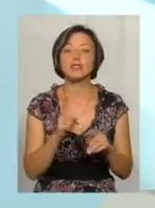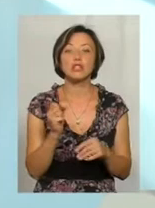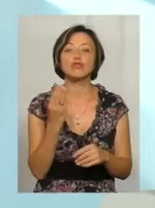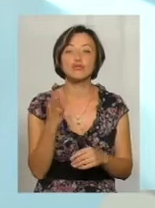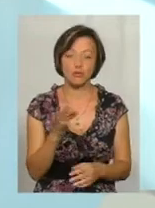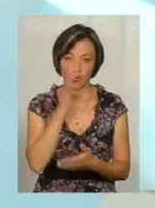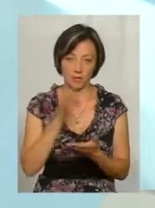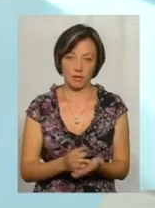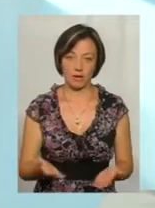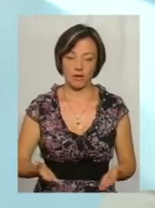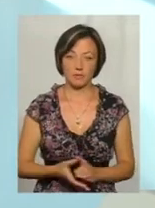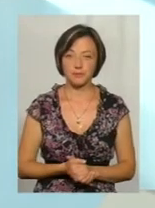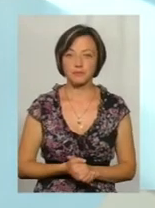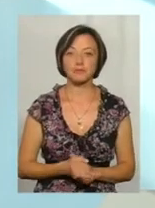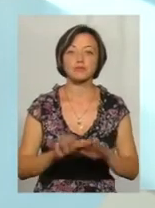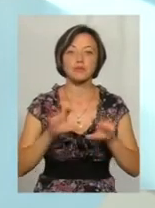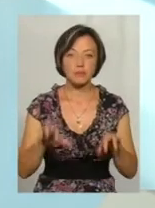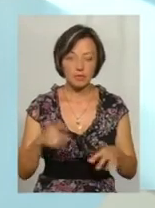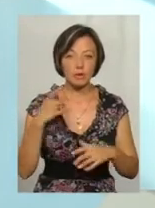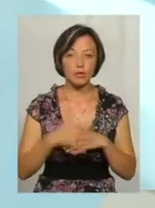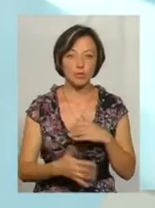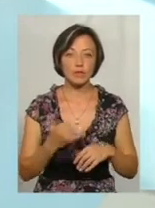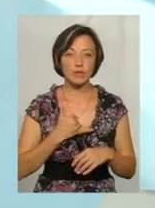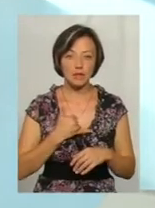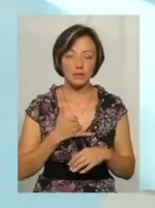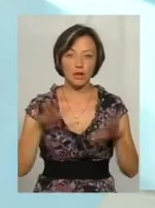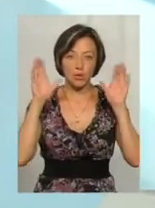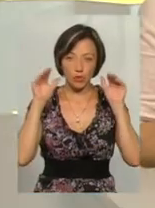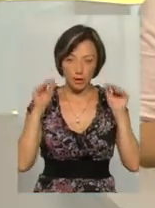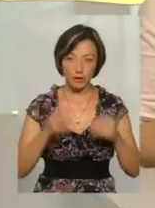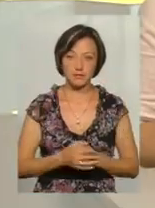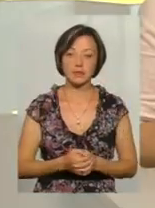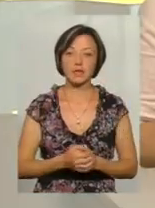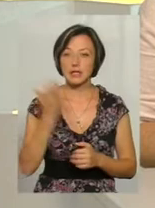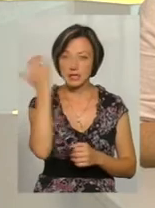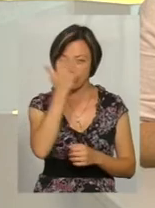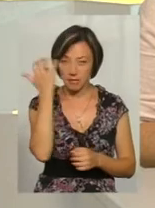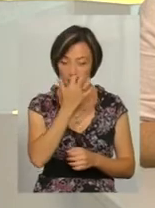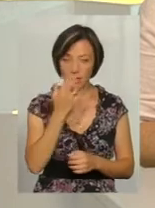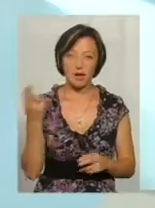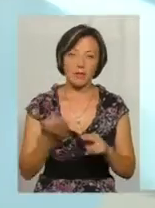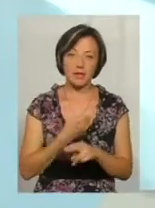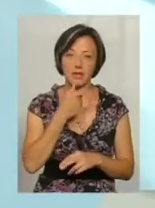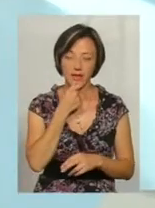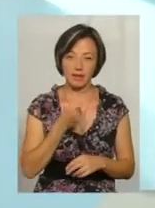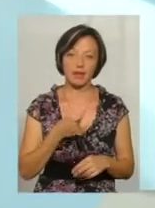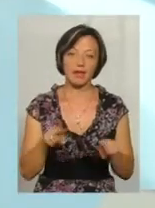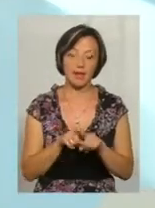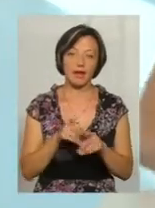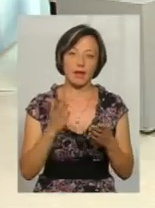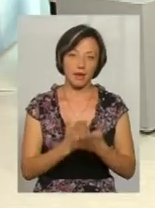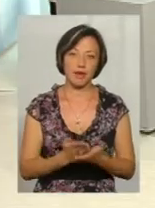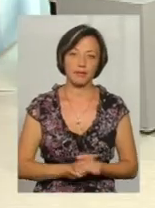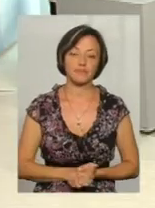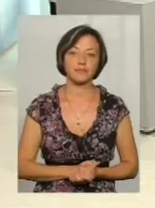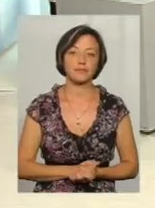має тоді відповідати? Тому голова, ви розумієте, нас, він глухий, сліпий і без язики. Я вам скажу так, як є.